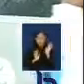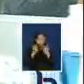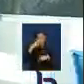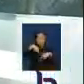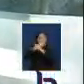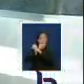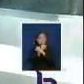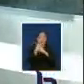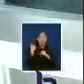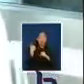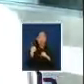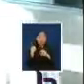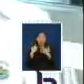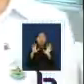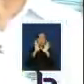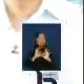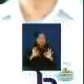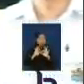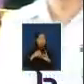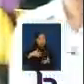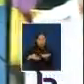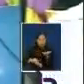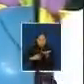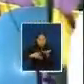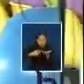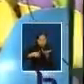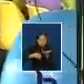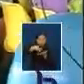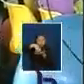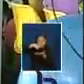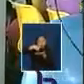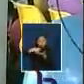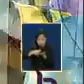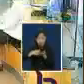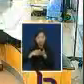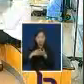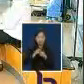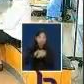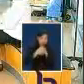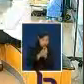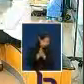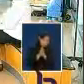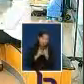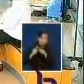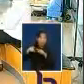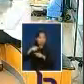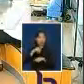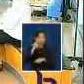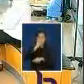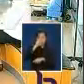ายที่สุดแล้วนะครับก็คือต้องกินร้อนช้อนกลางแล้วก็ล้างมืออย่างต่อเนื่องและถ้ามีข้อสงสัยหมายเลขโทรศัพท์นะ